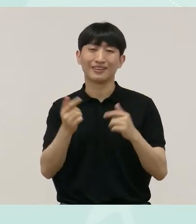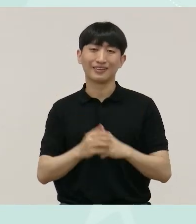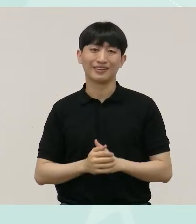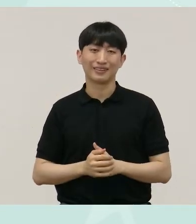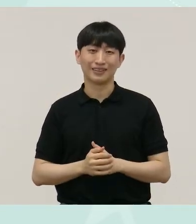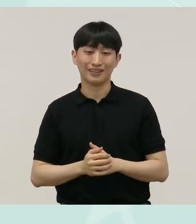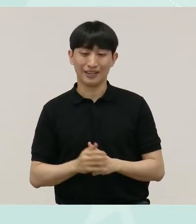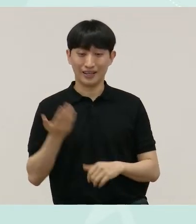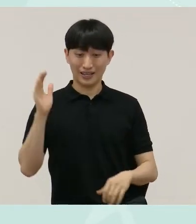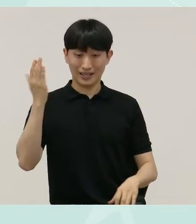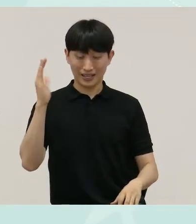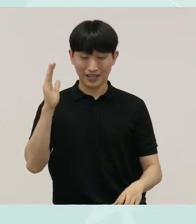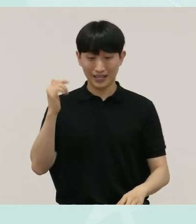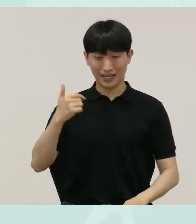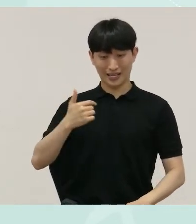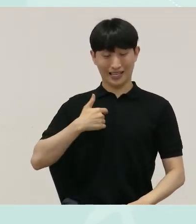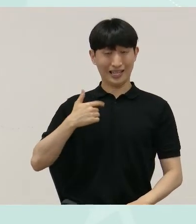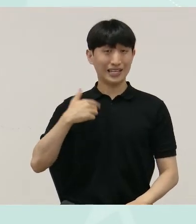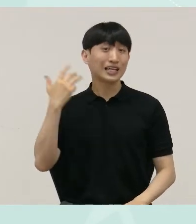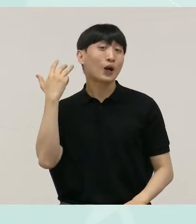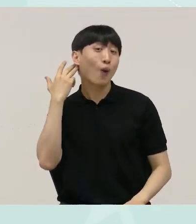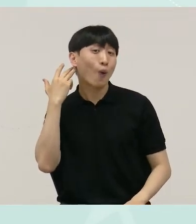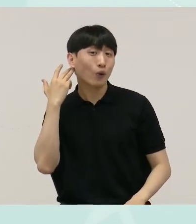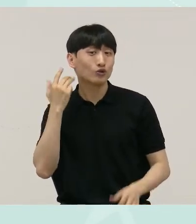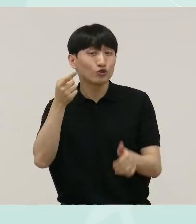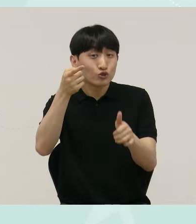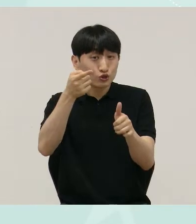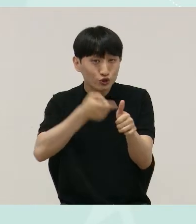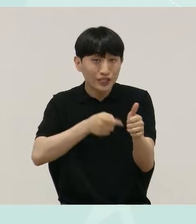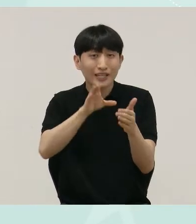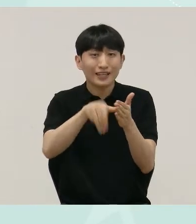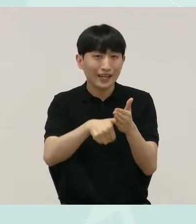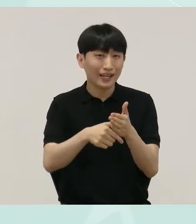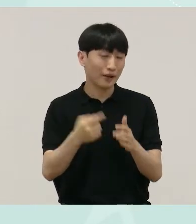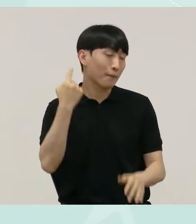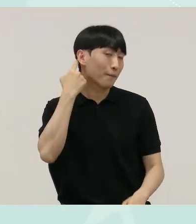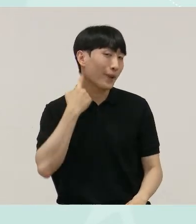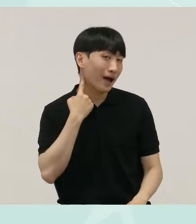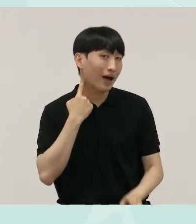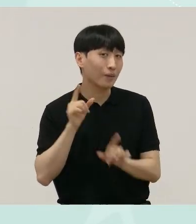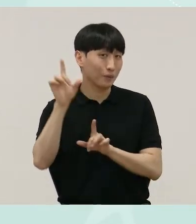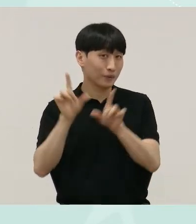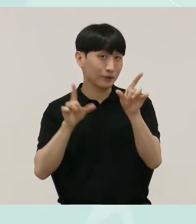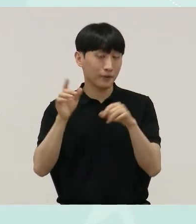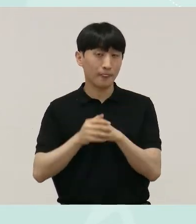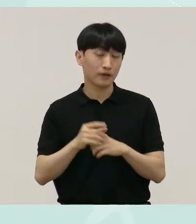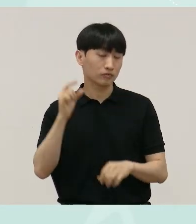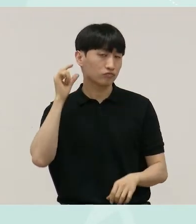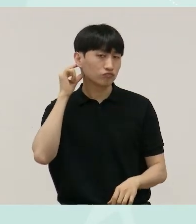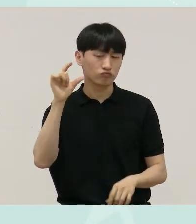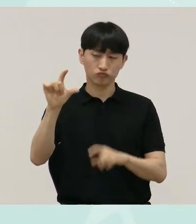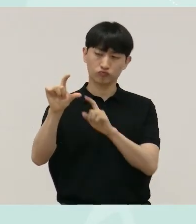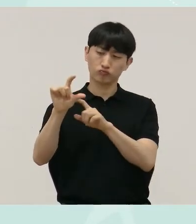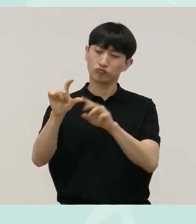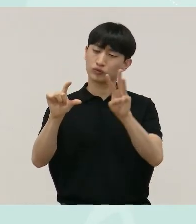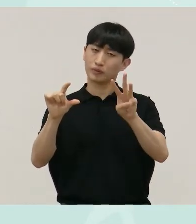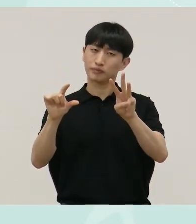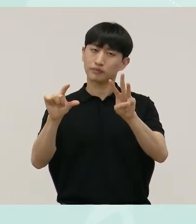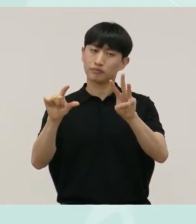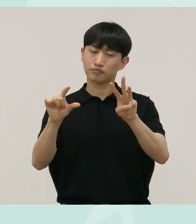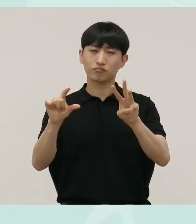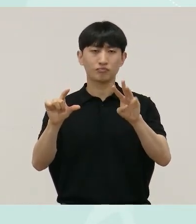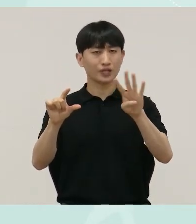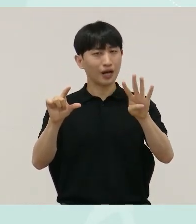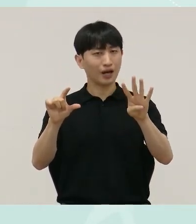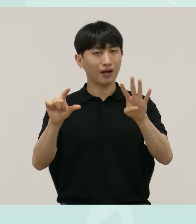인공화호 수술을 할 때 넣는 절개선의 위치와 그 다음에 사이즈인데 보통 한 3cm 정도에서 3.5cm 정도의 절개선을 넣게